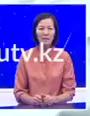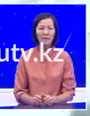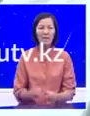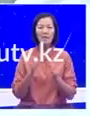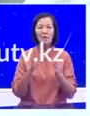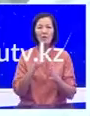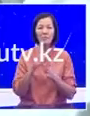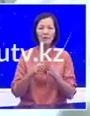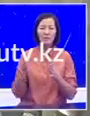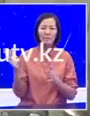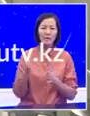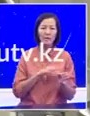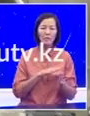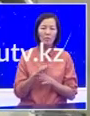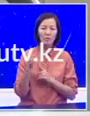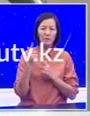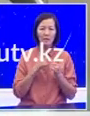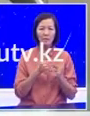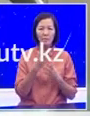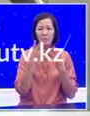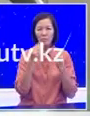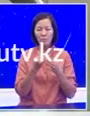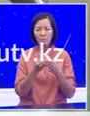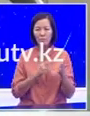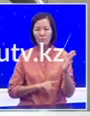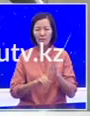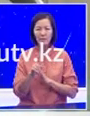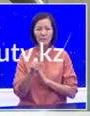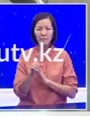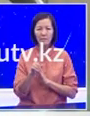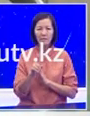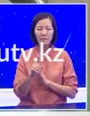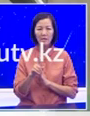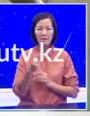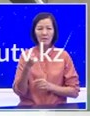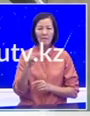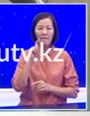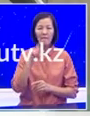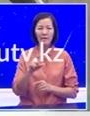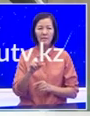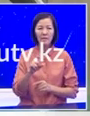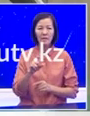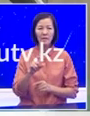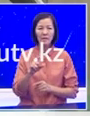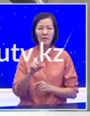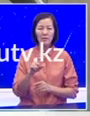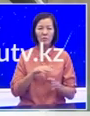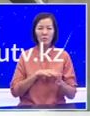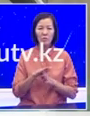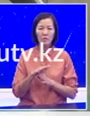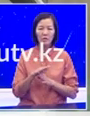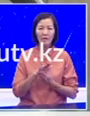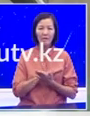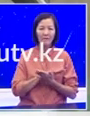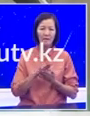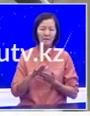сақталған, біз жұмыс күнін бір тәулік бұрын бастаймыз. Ол күні компоновка деп атайды, вакцинаның сериясын директорларға дайындап толықтай